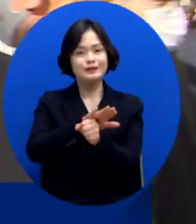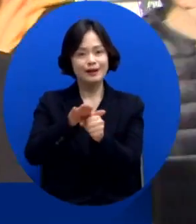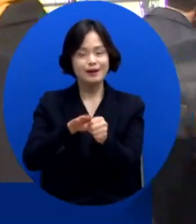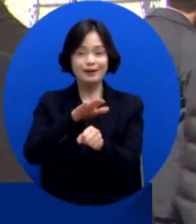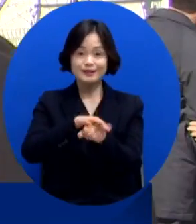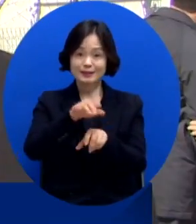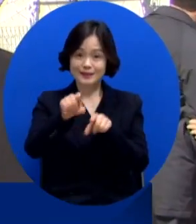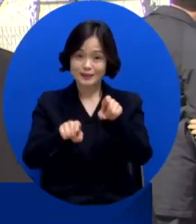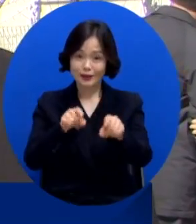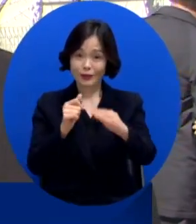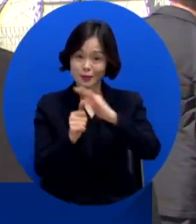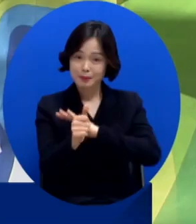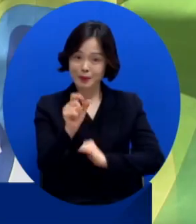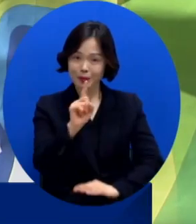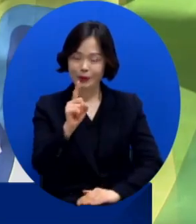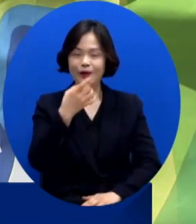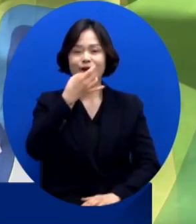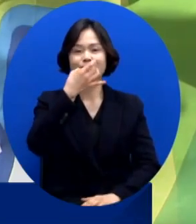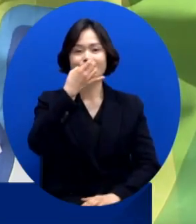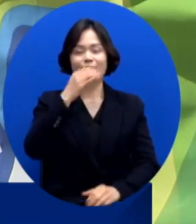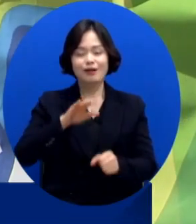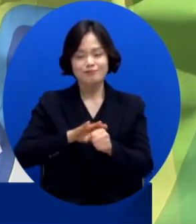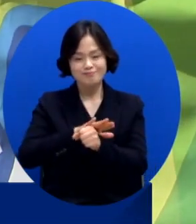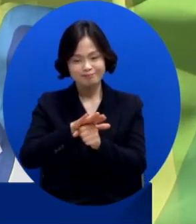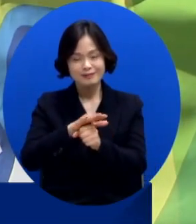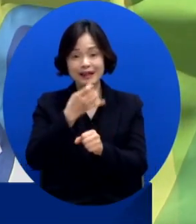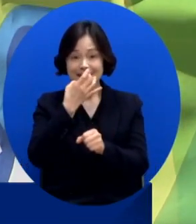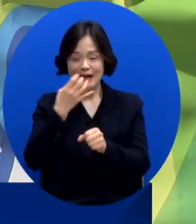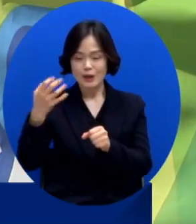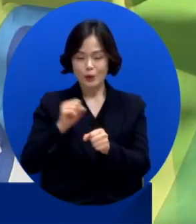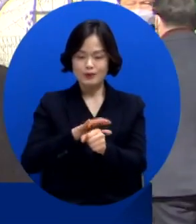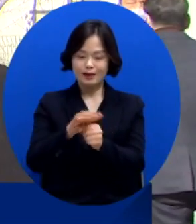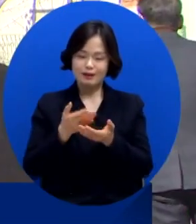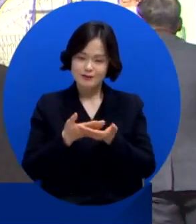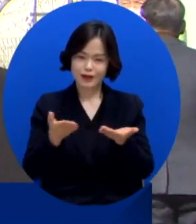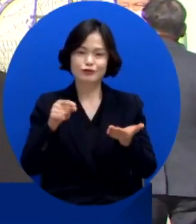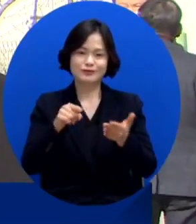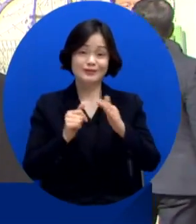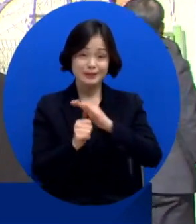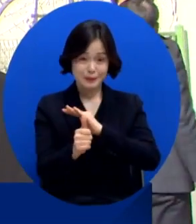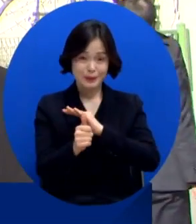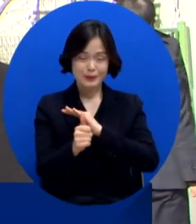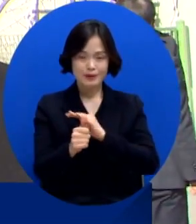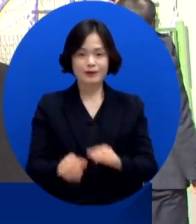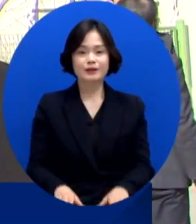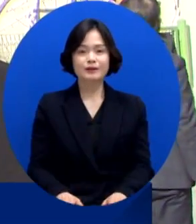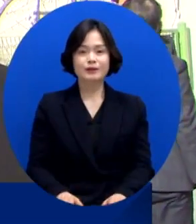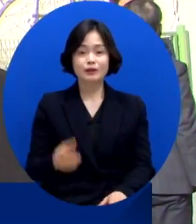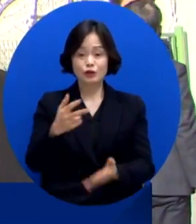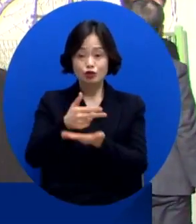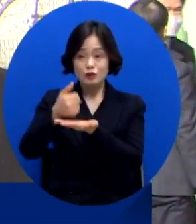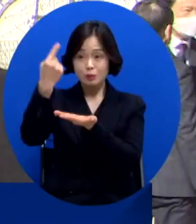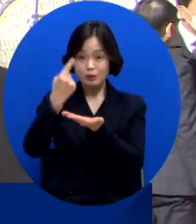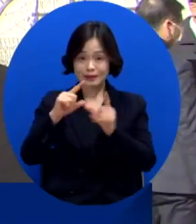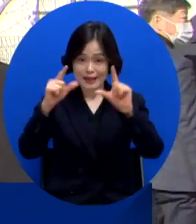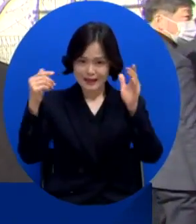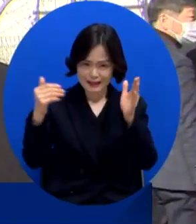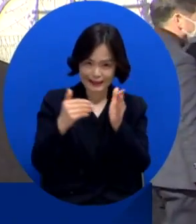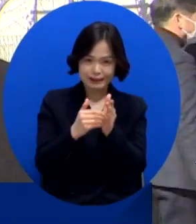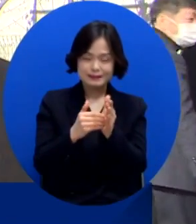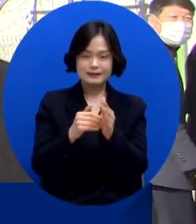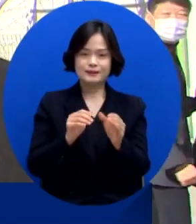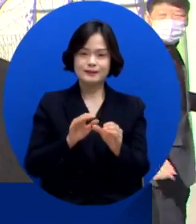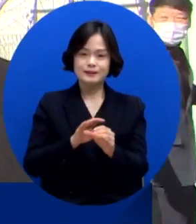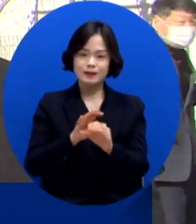것이 쌀을 나눔입니다. 바라기는 주님 오시는 그날까지 코로나가 아니라 더 이상의 어려움이